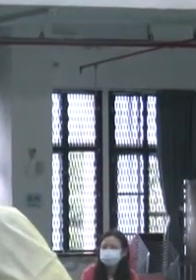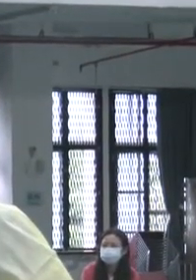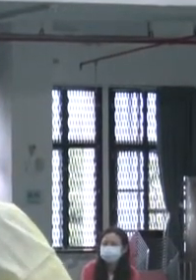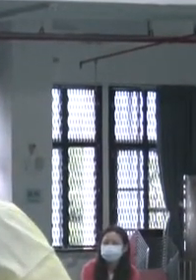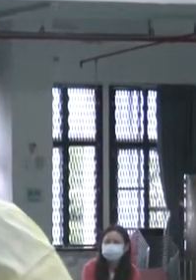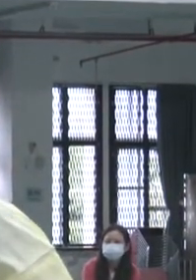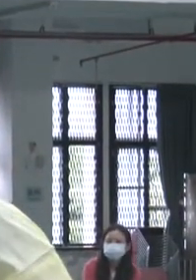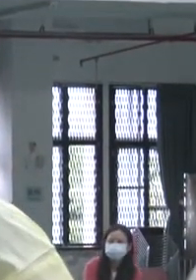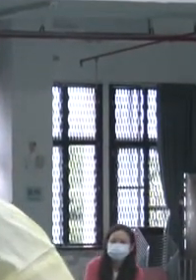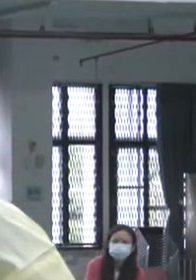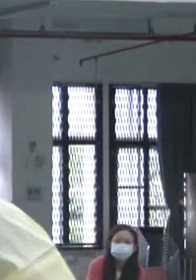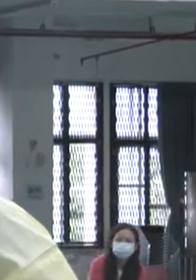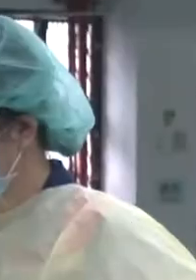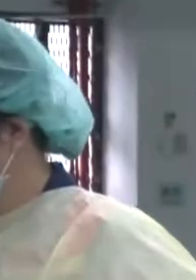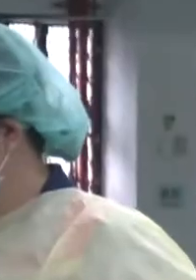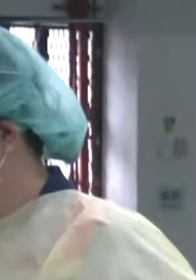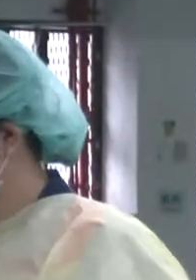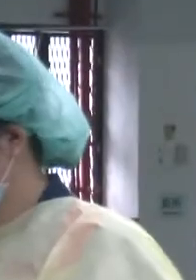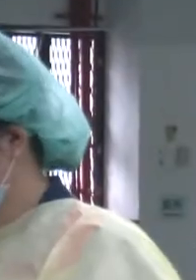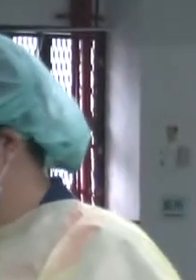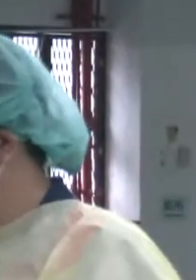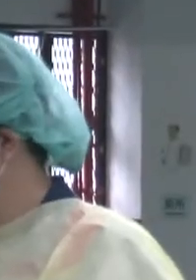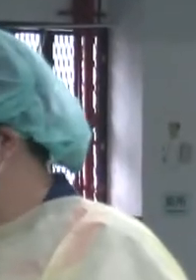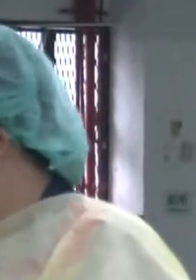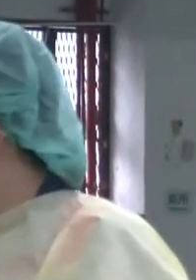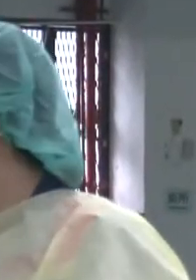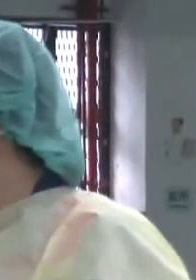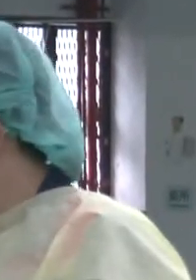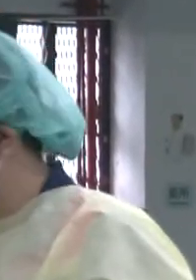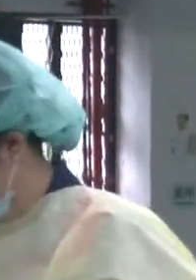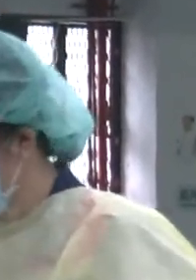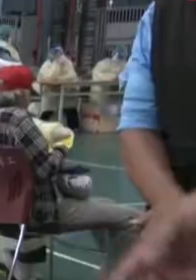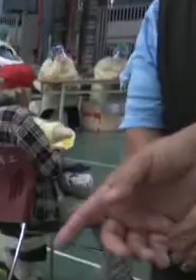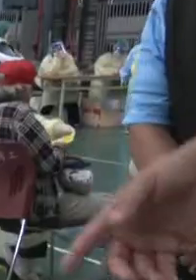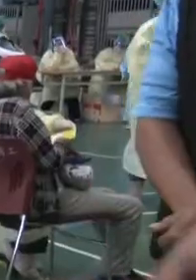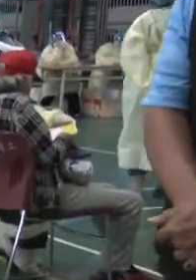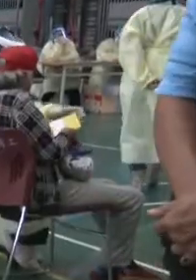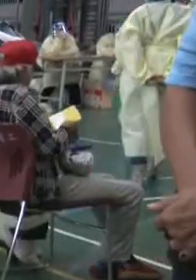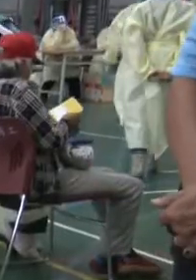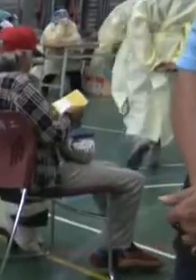7月3号施打地点规划，近期在记者会上公布。记者中央广播报道。